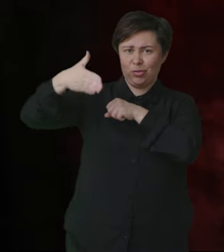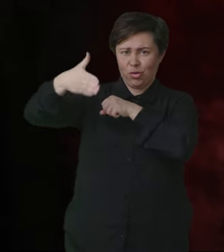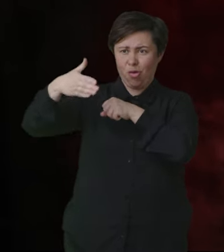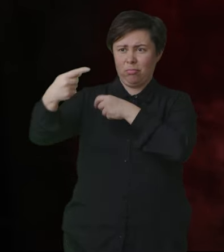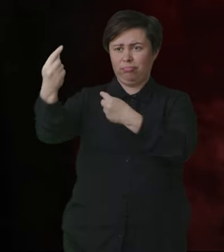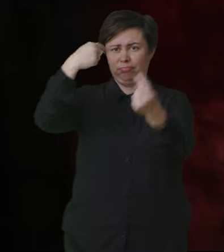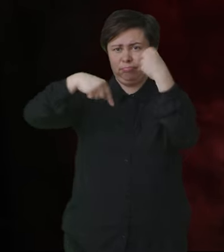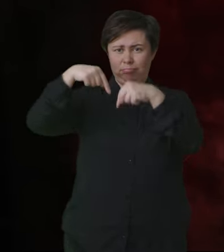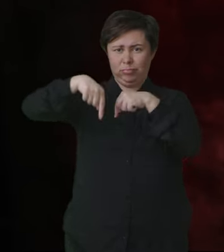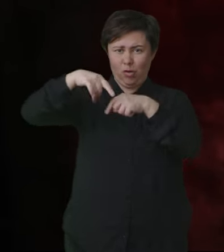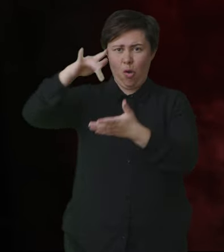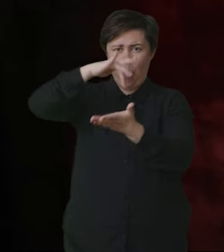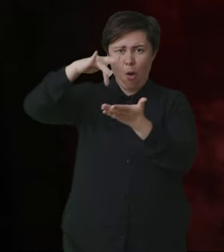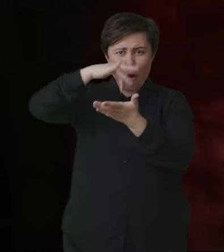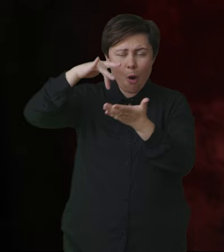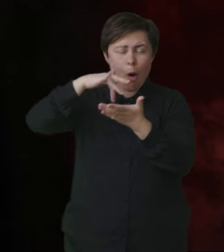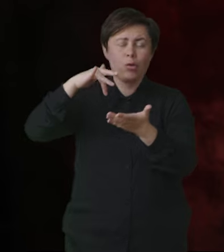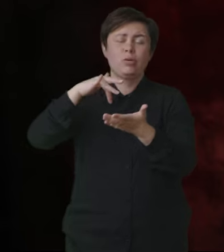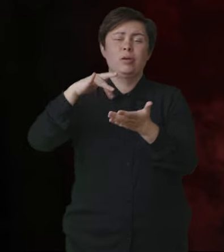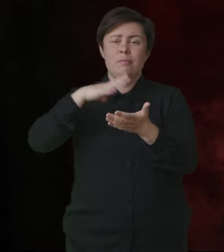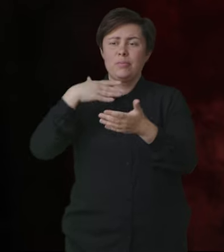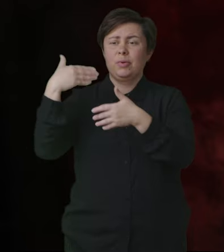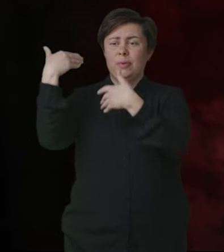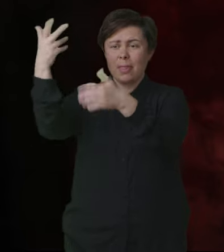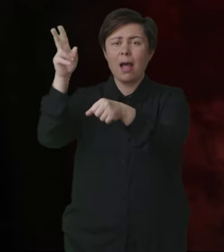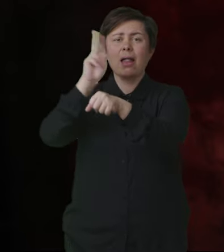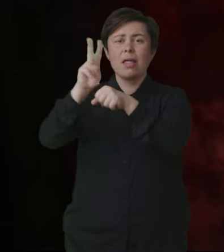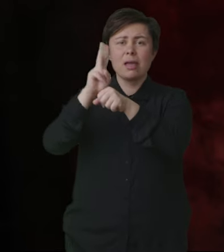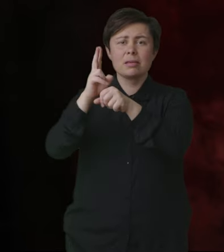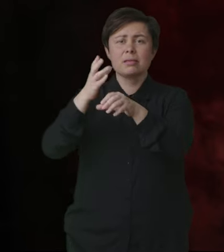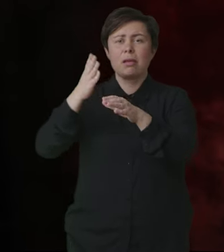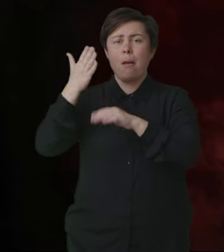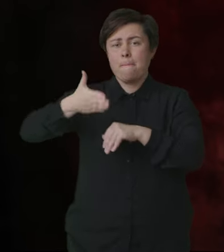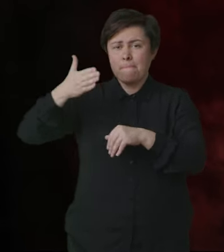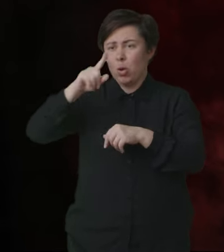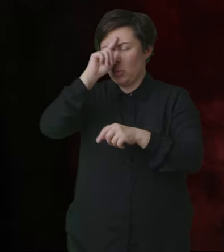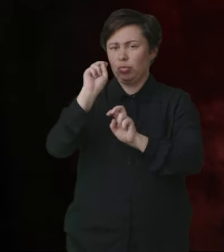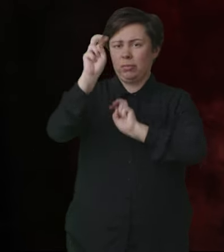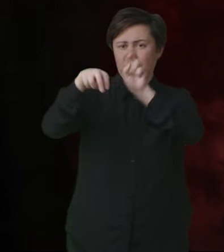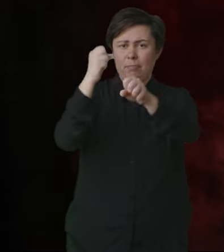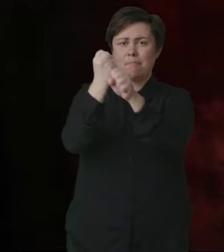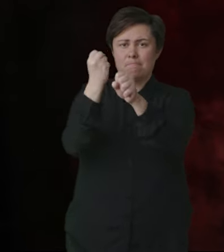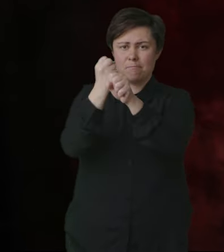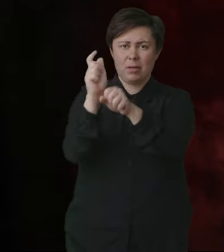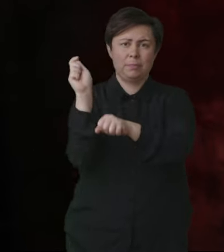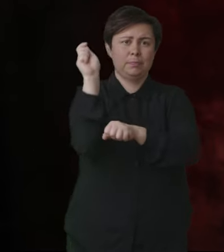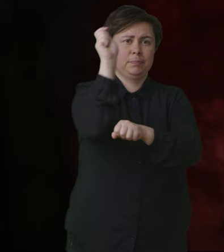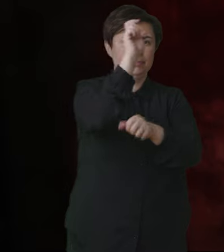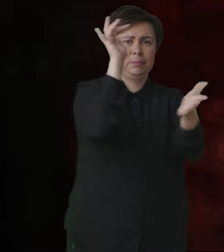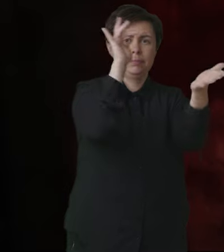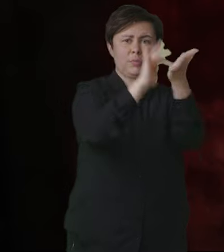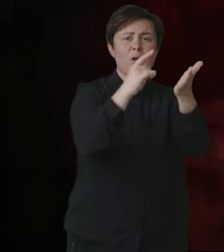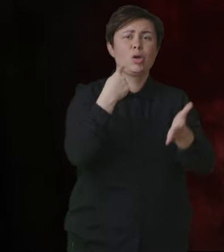prostu pracowników. Był podstawiany w Legnicy wagon. Pracownicy dojeżdżali tym wagonem bezpośrednio